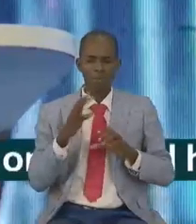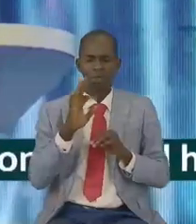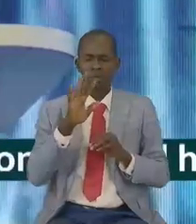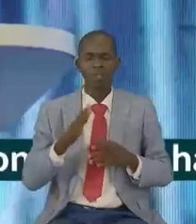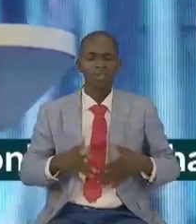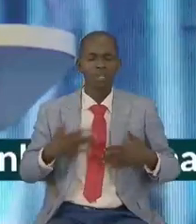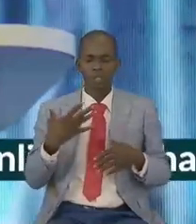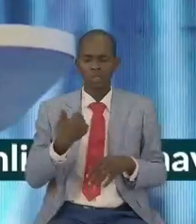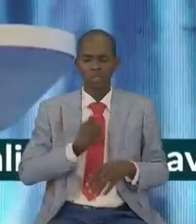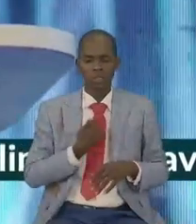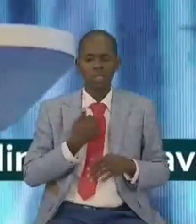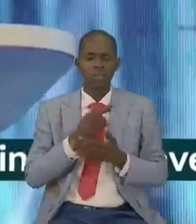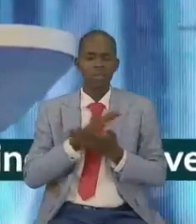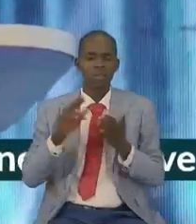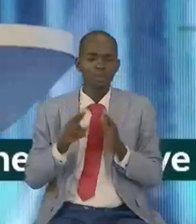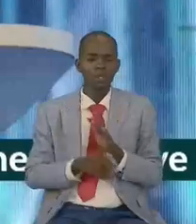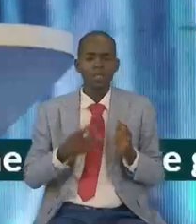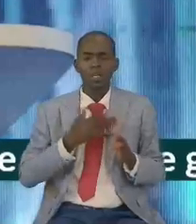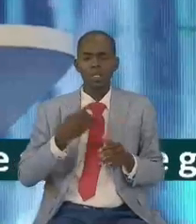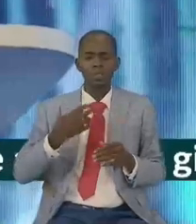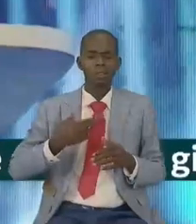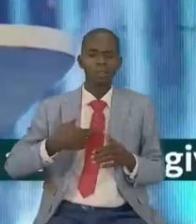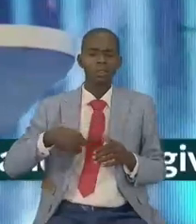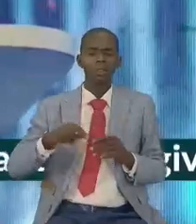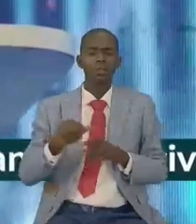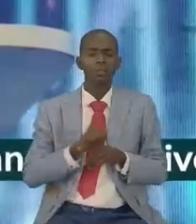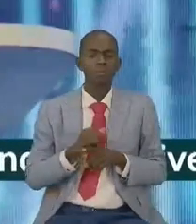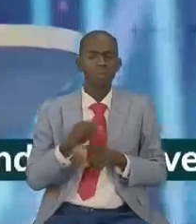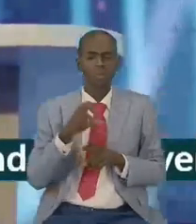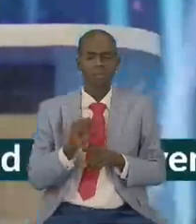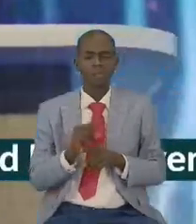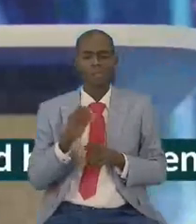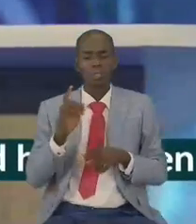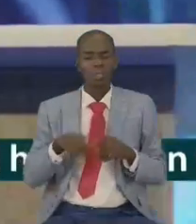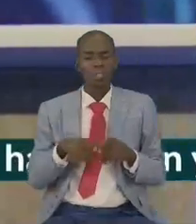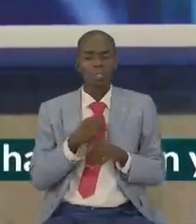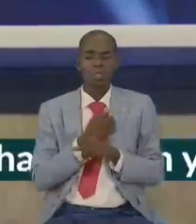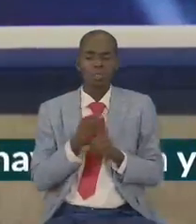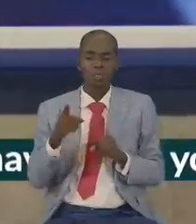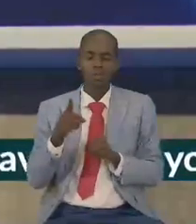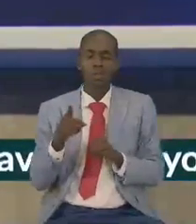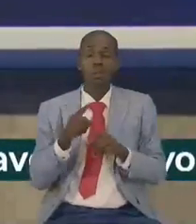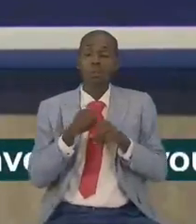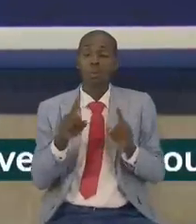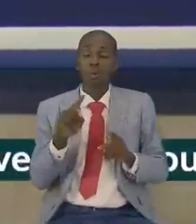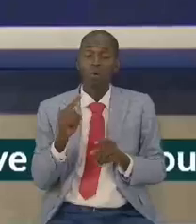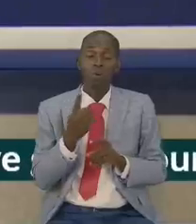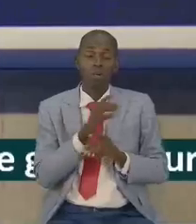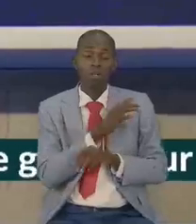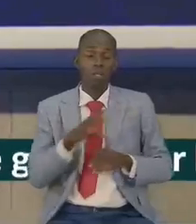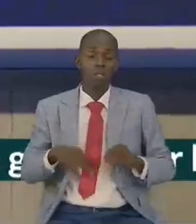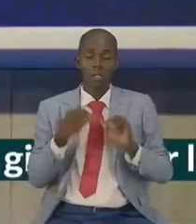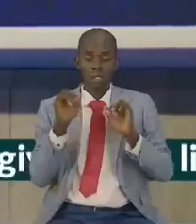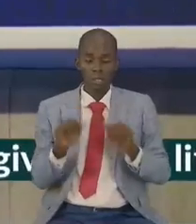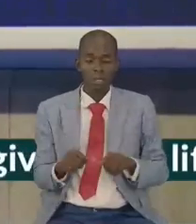et que leur justice de soi, que leur justice ne peut pas les amener à toucher le ciel, mais que